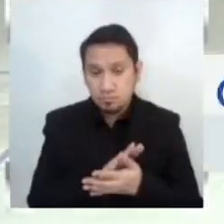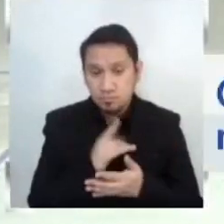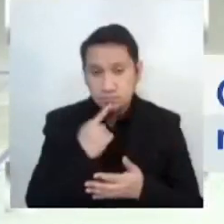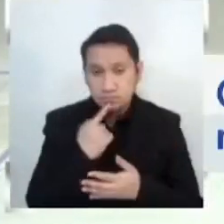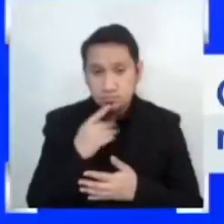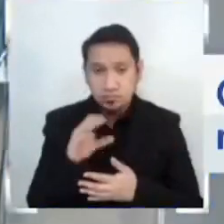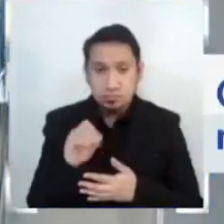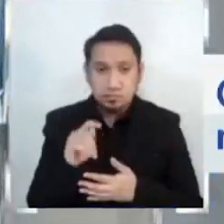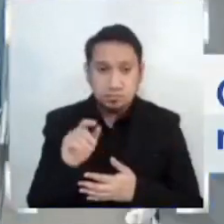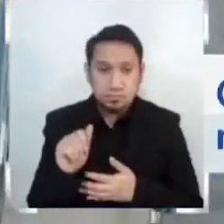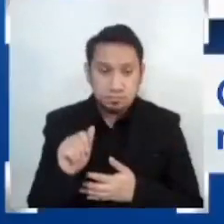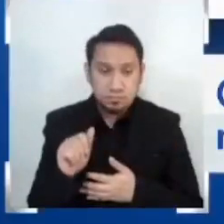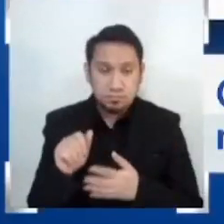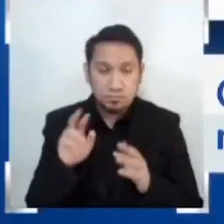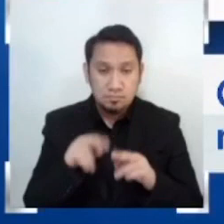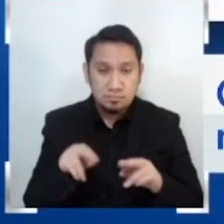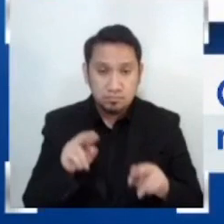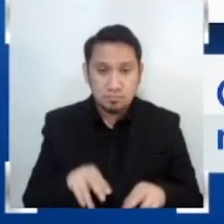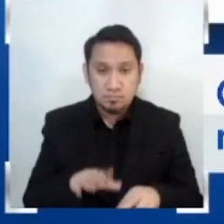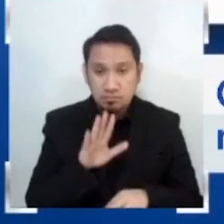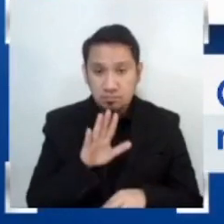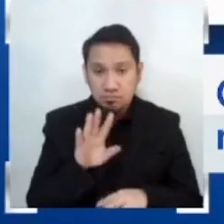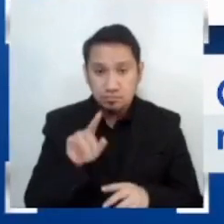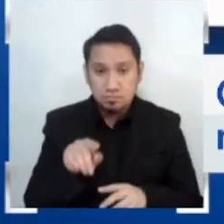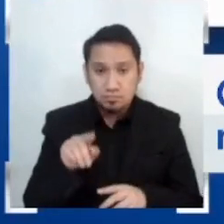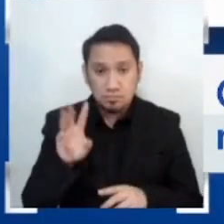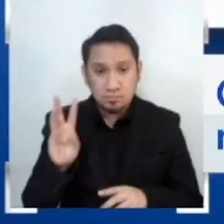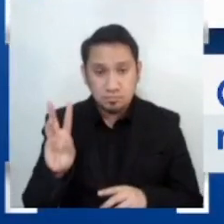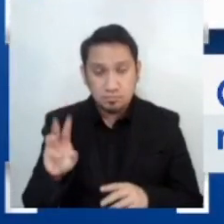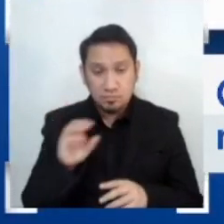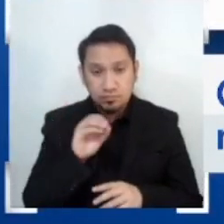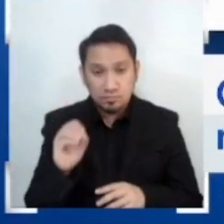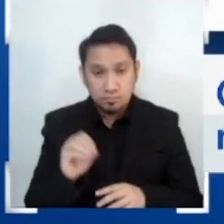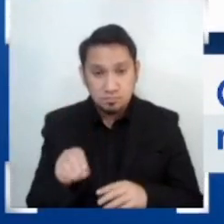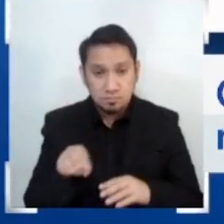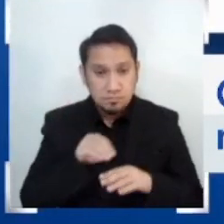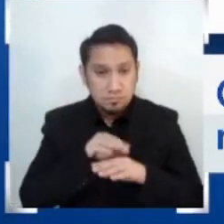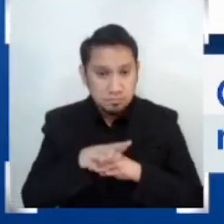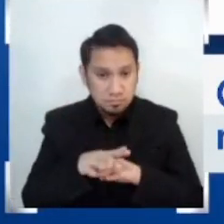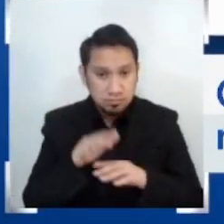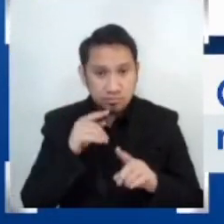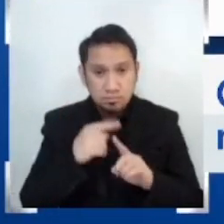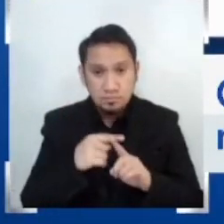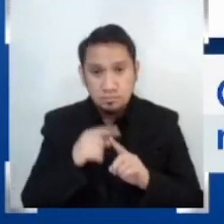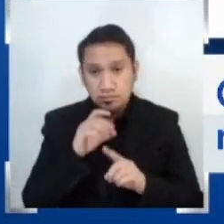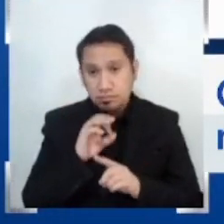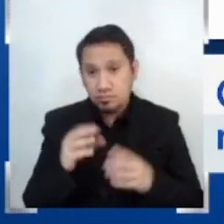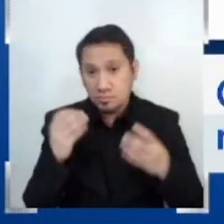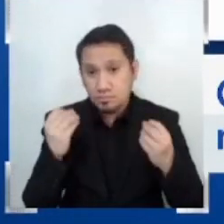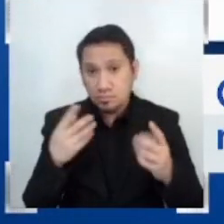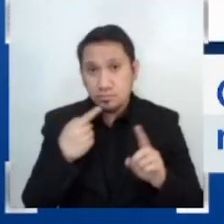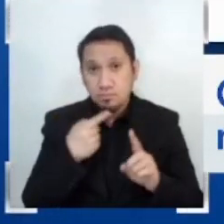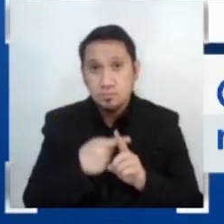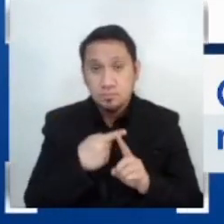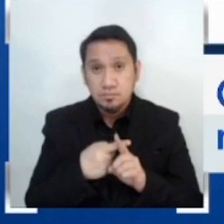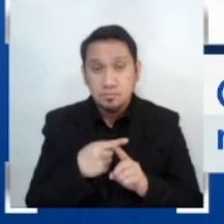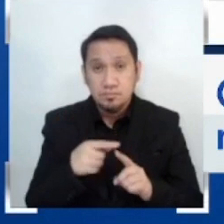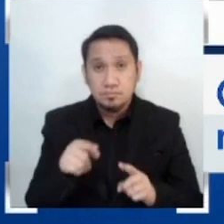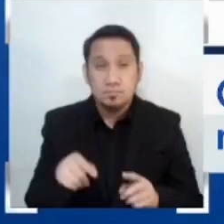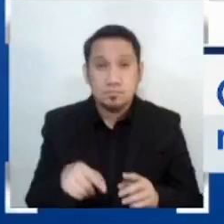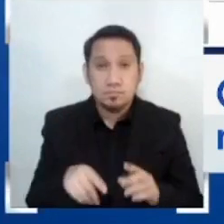Nasa 5.6% na ang positivity rate ng NCR o dami ng mga nagpo-positibo sa mga